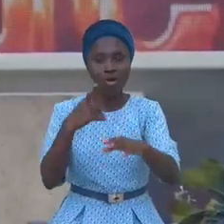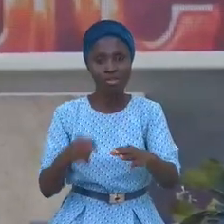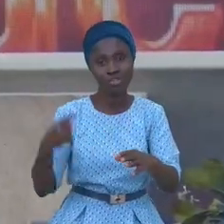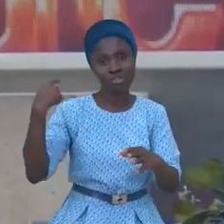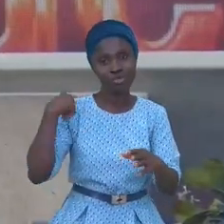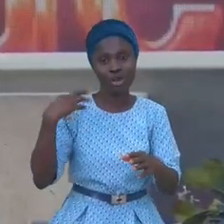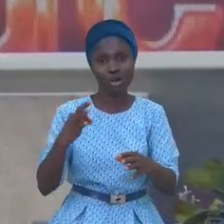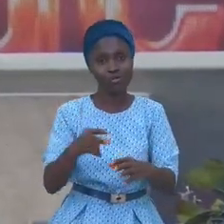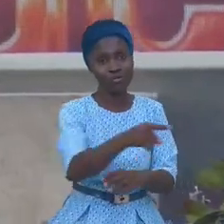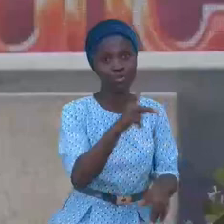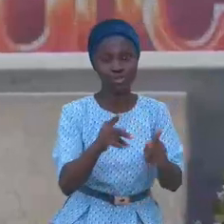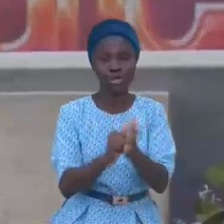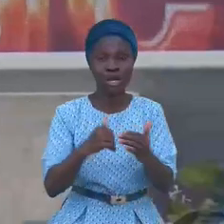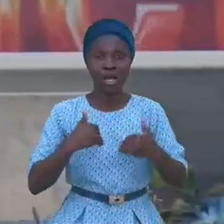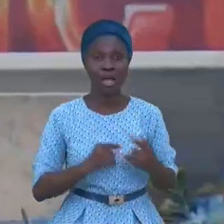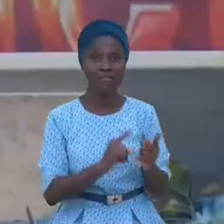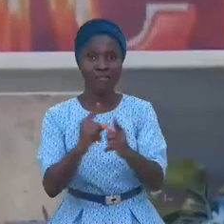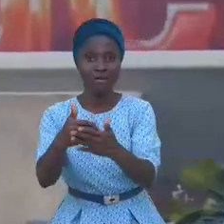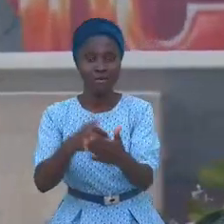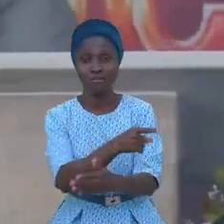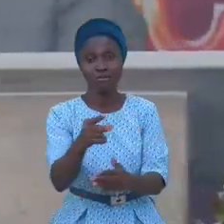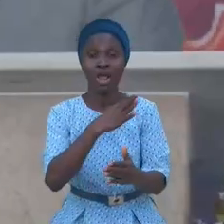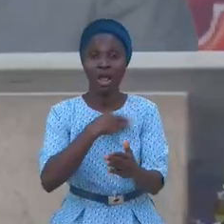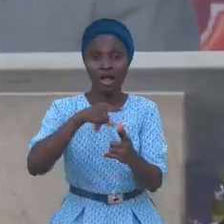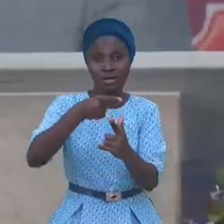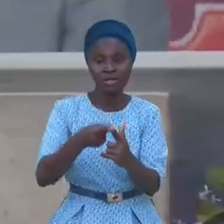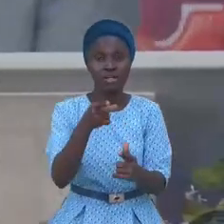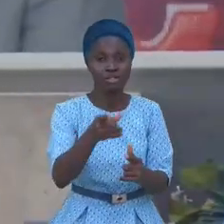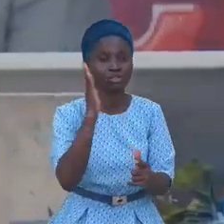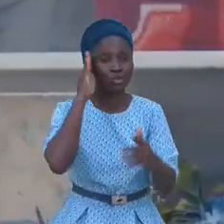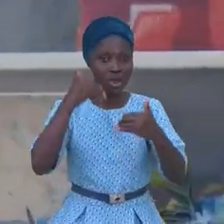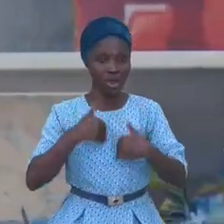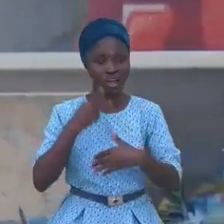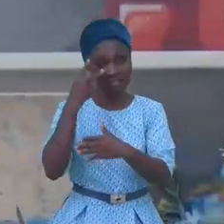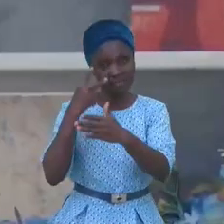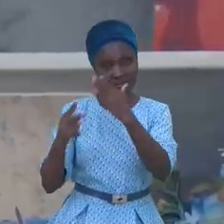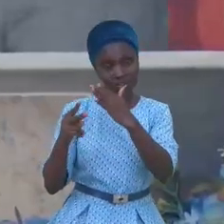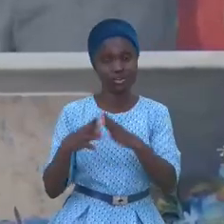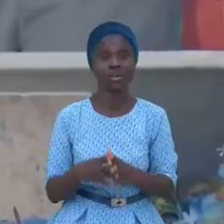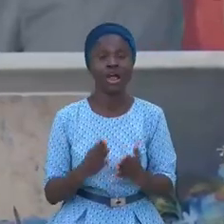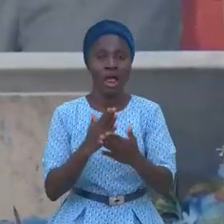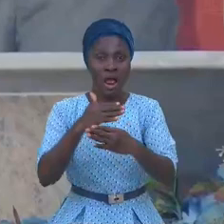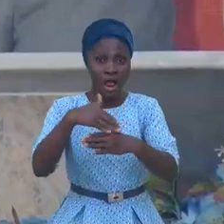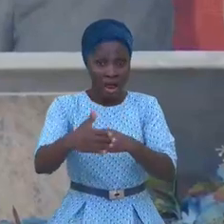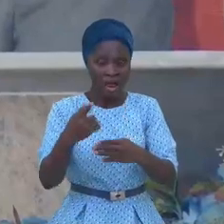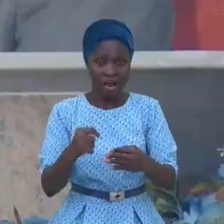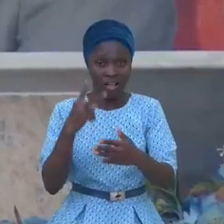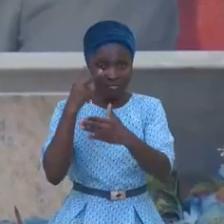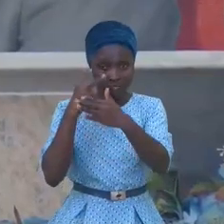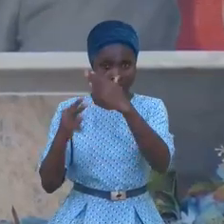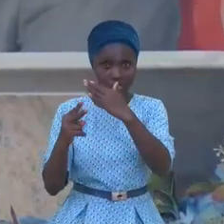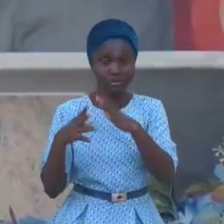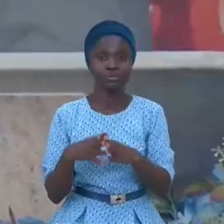grimpe sur les épaules de ceux qui t'ont devancé et tu auras la vision. Et après la vision,